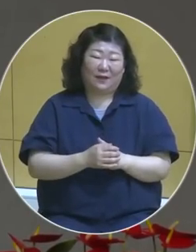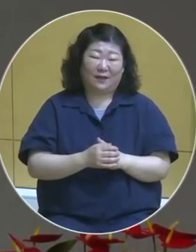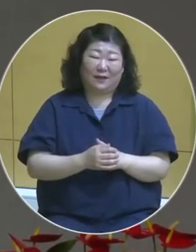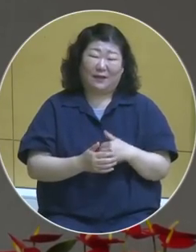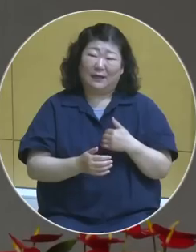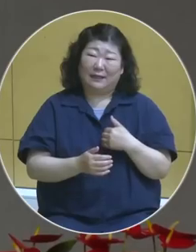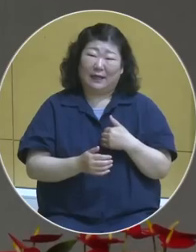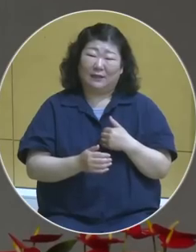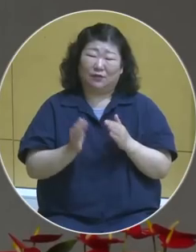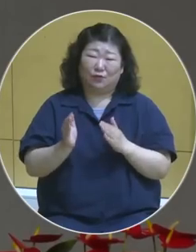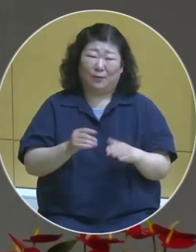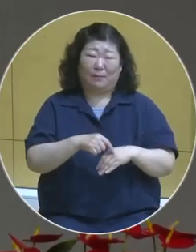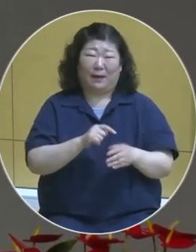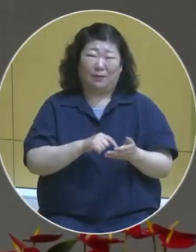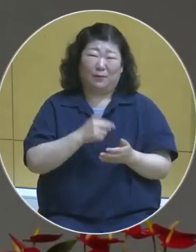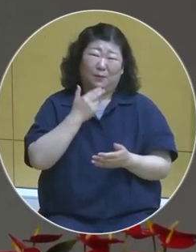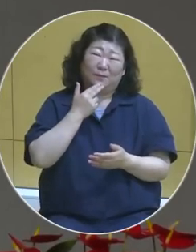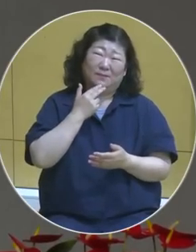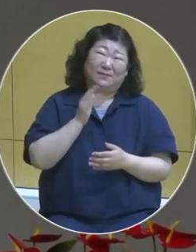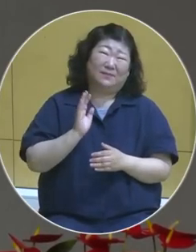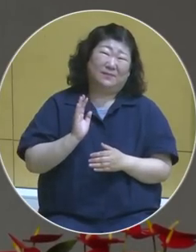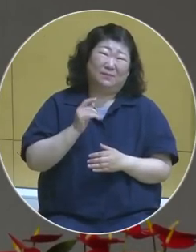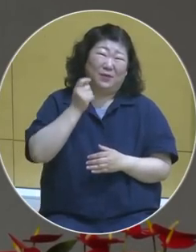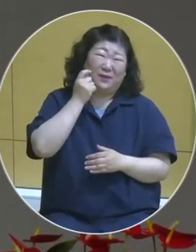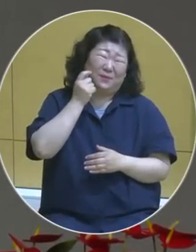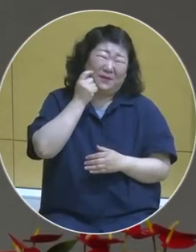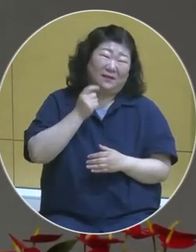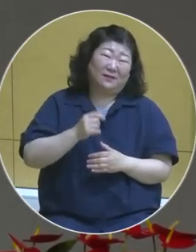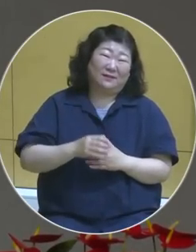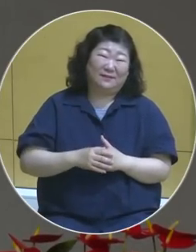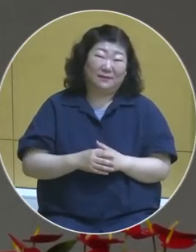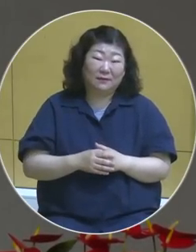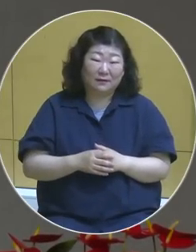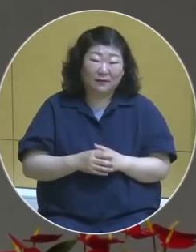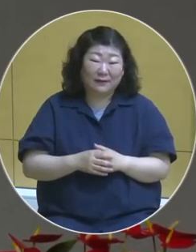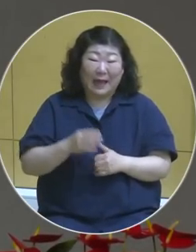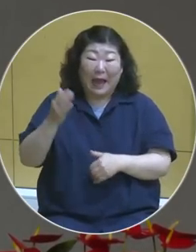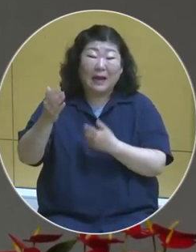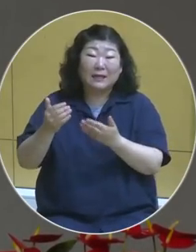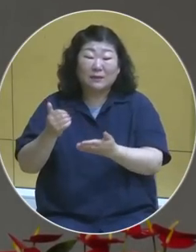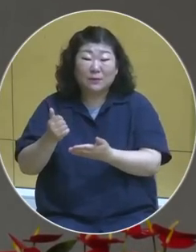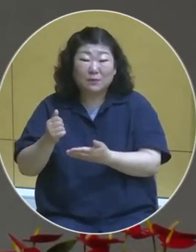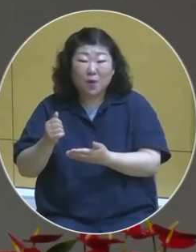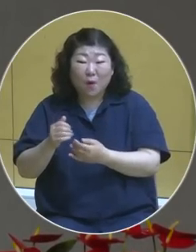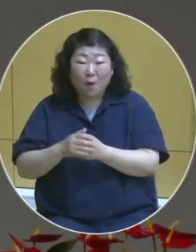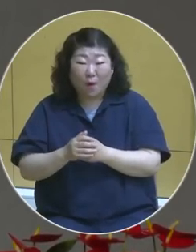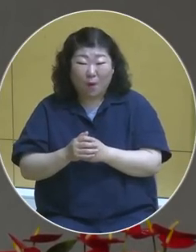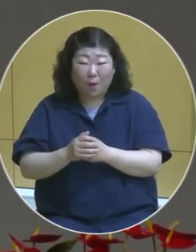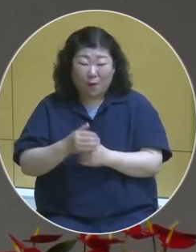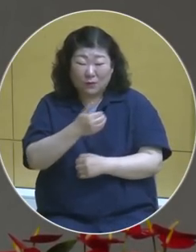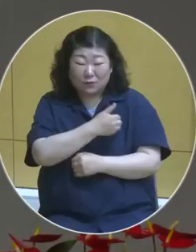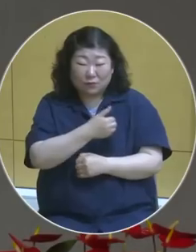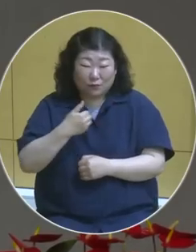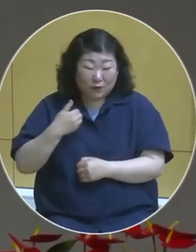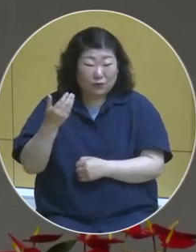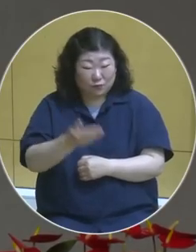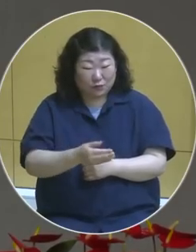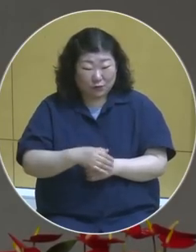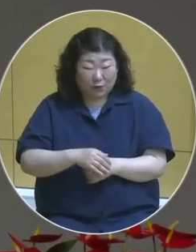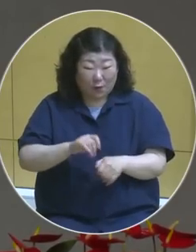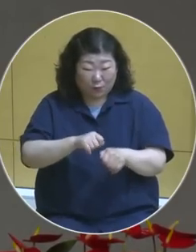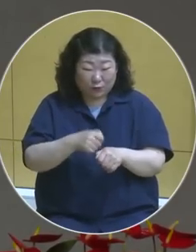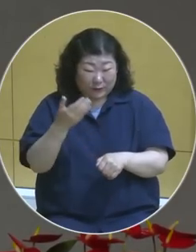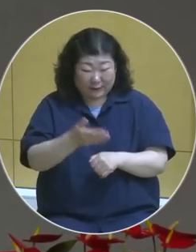이렇게 준비할 그거 마음이 없는데요. 하나님께 후이 주시고 꾸짖지 아니하신 하나님, 지혜를 구하라는